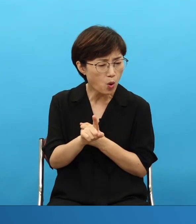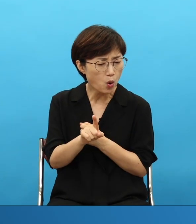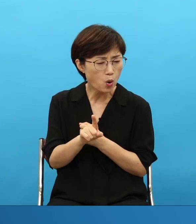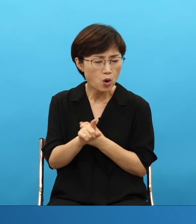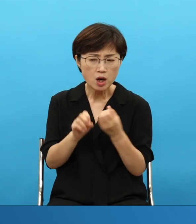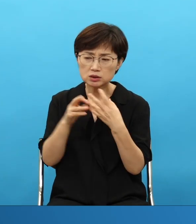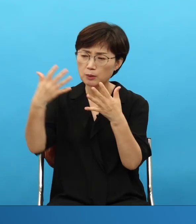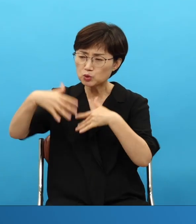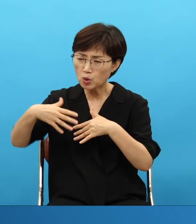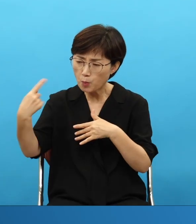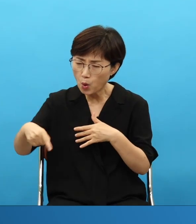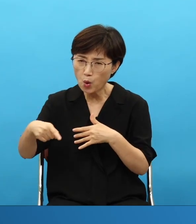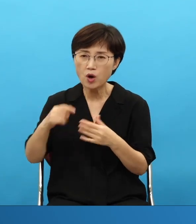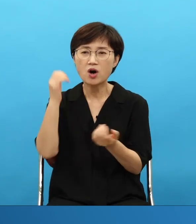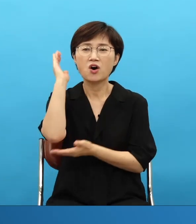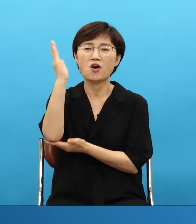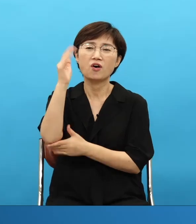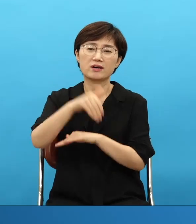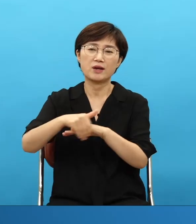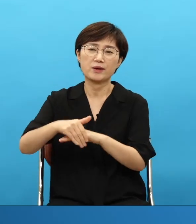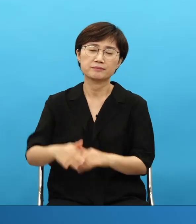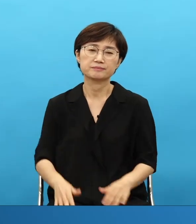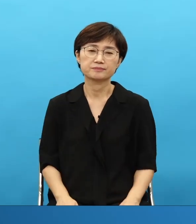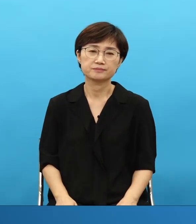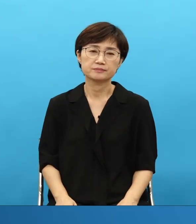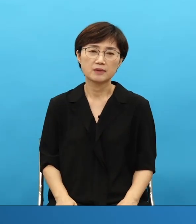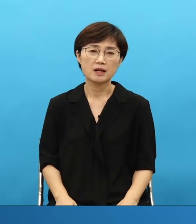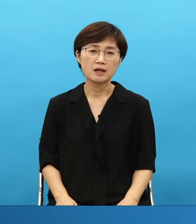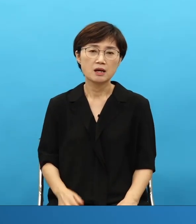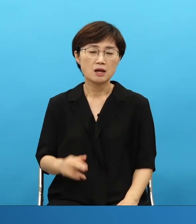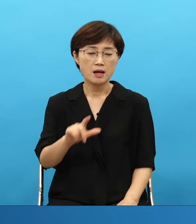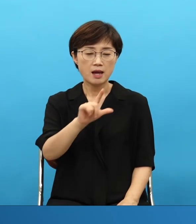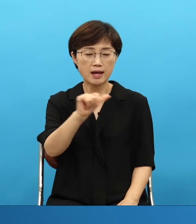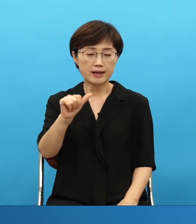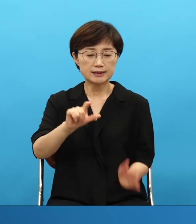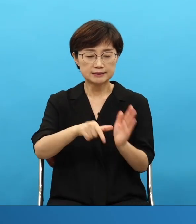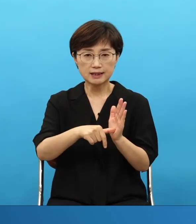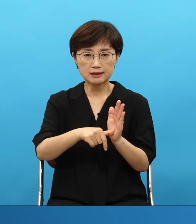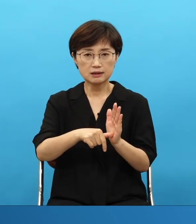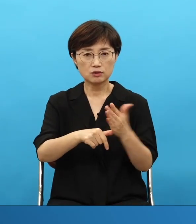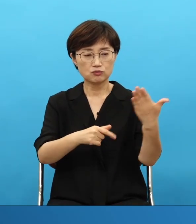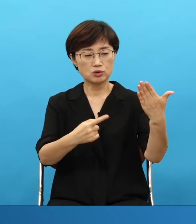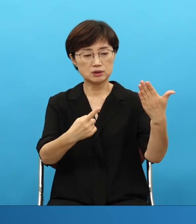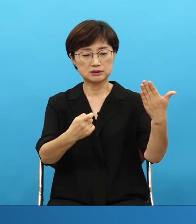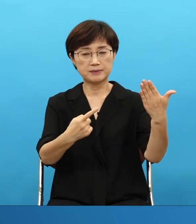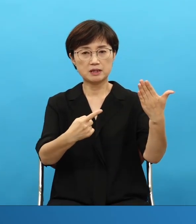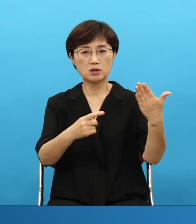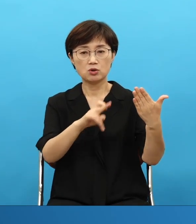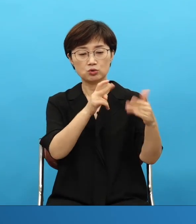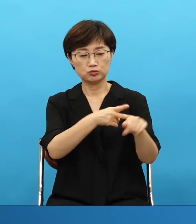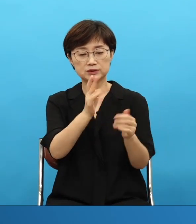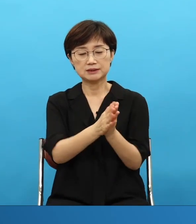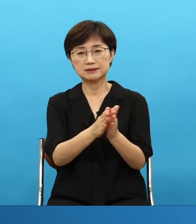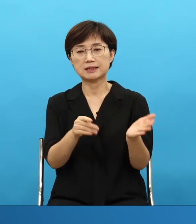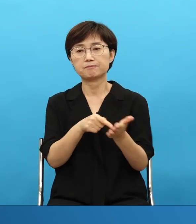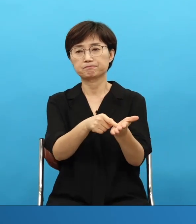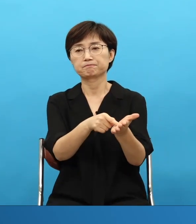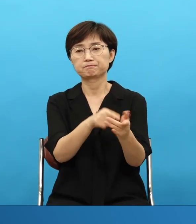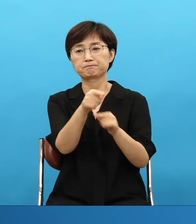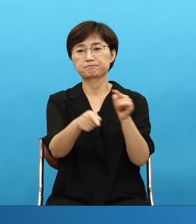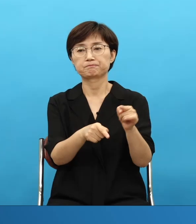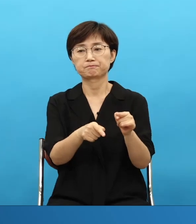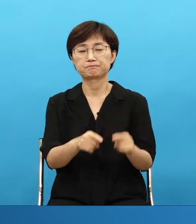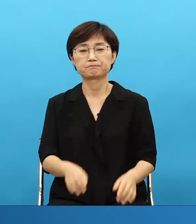주제로 진행됩니다. 미국 서부 시간으로 9월 11일 수요일 오후 2시에 등록이 시작되고 당일 등록이